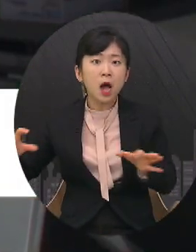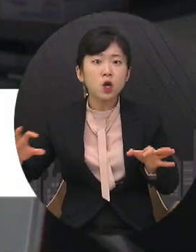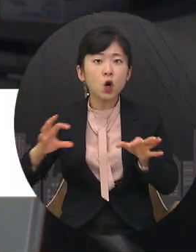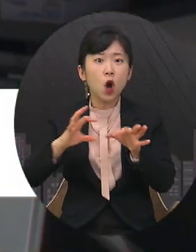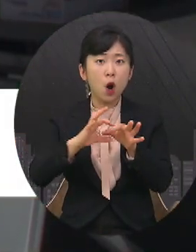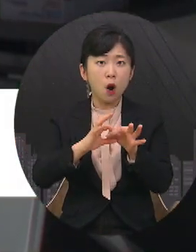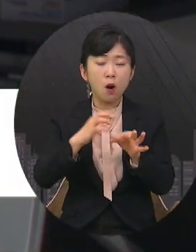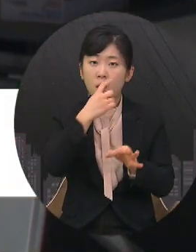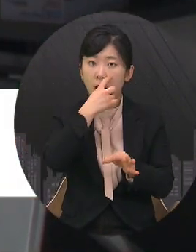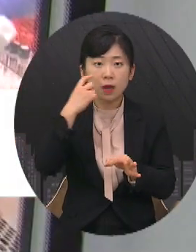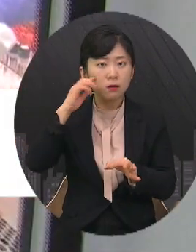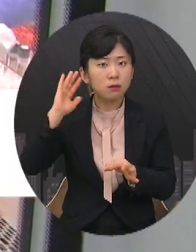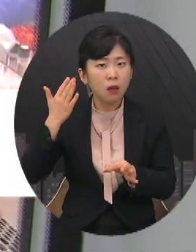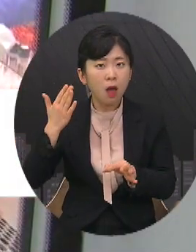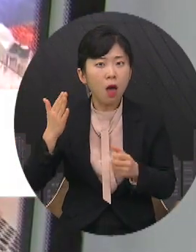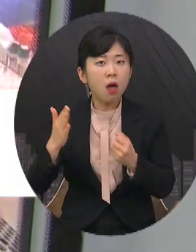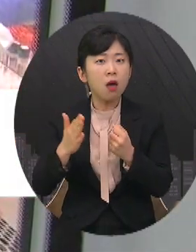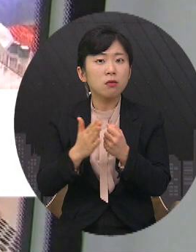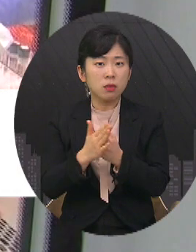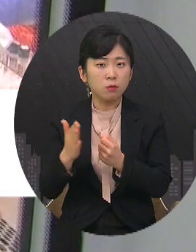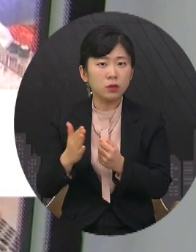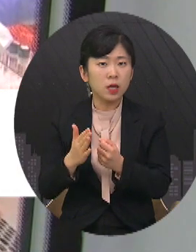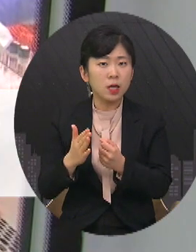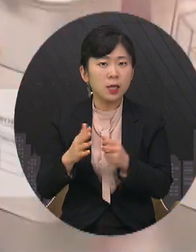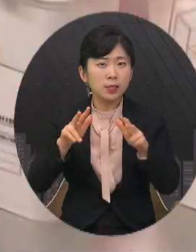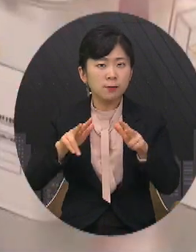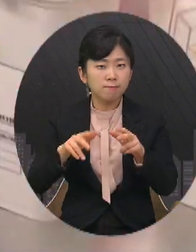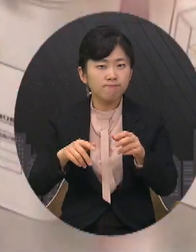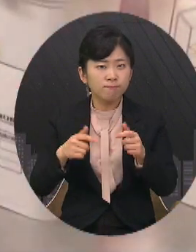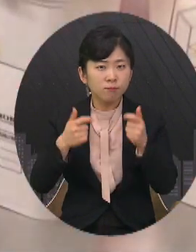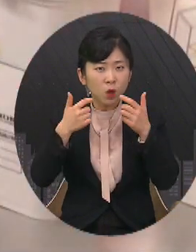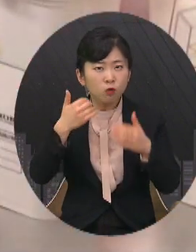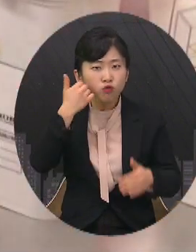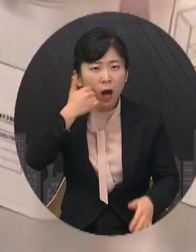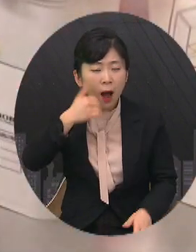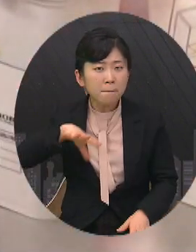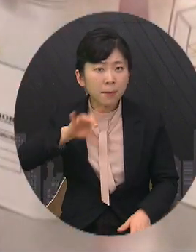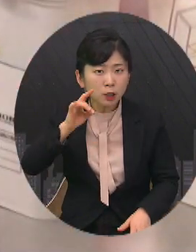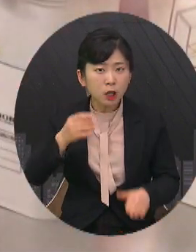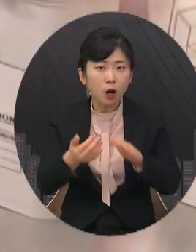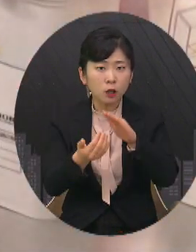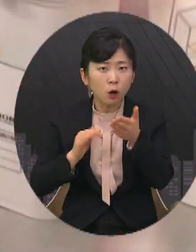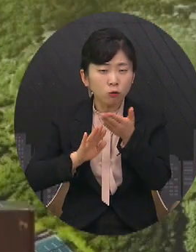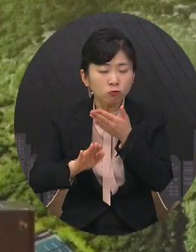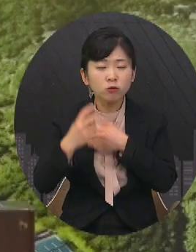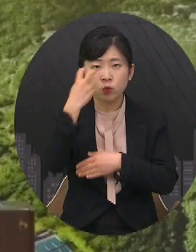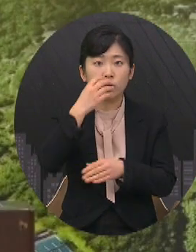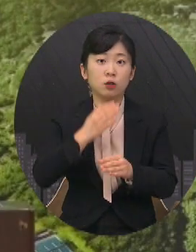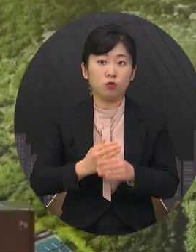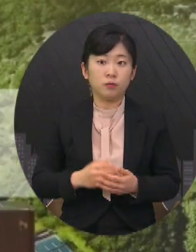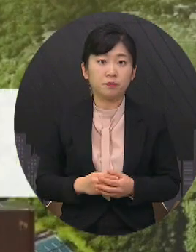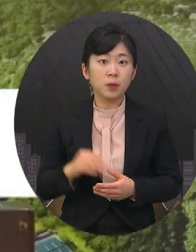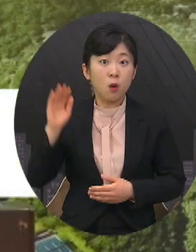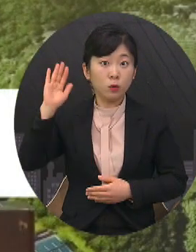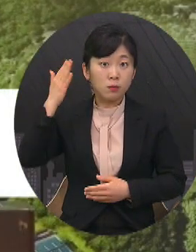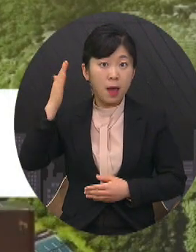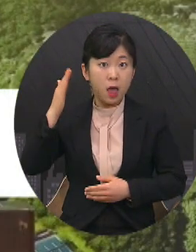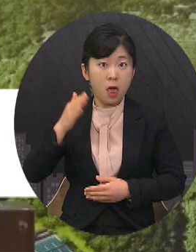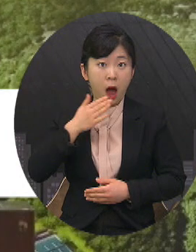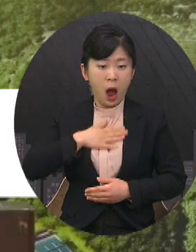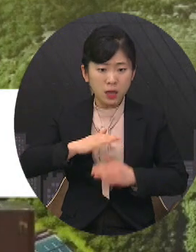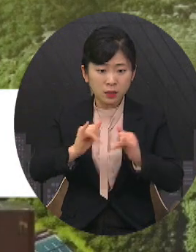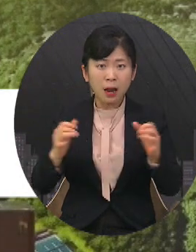확인된 샘으로 추가 동선에 따라 확산될 가능성이 있습니다 최근 질 모임 관련 감염